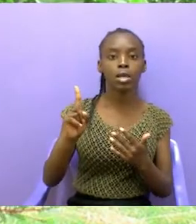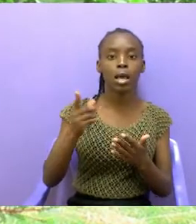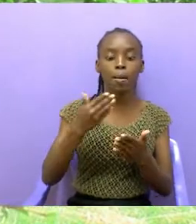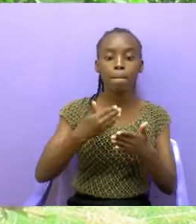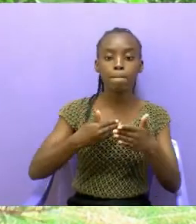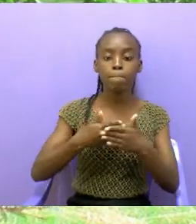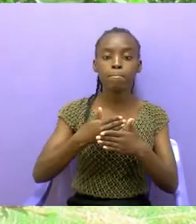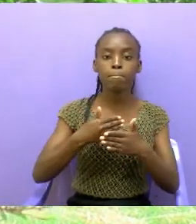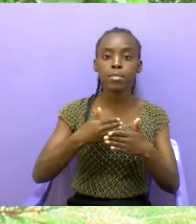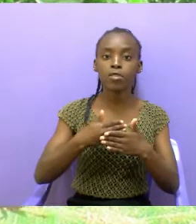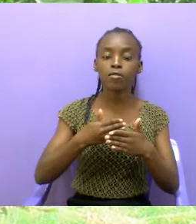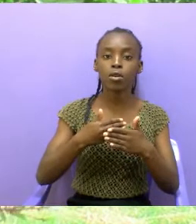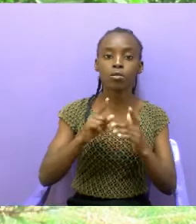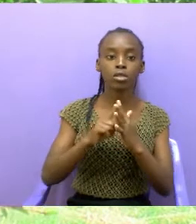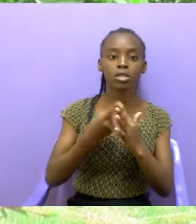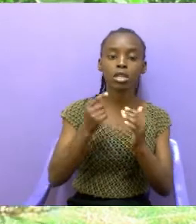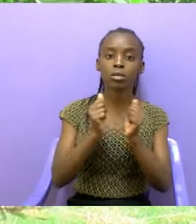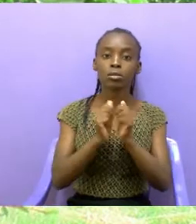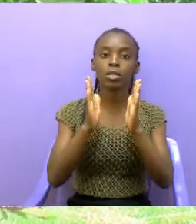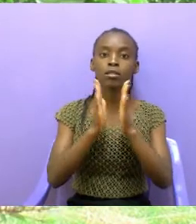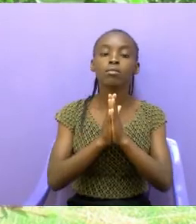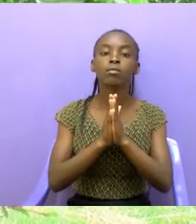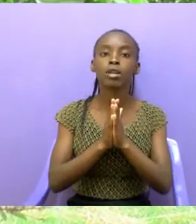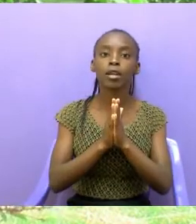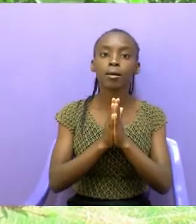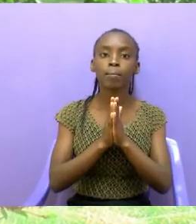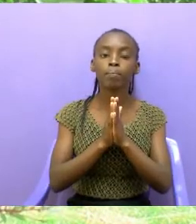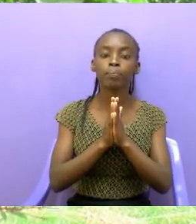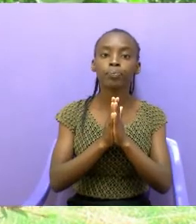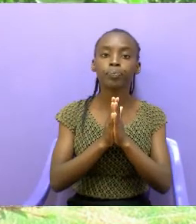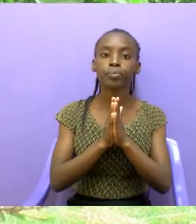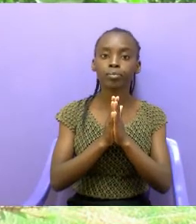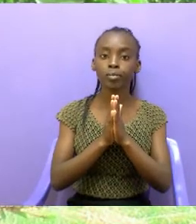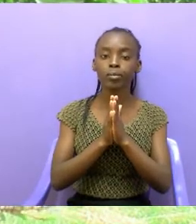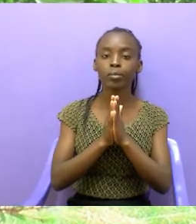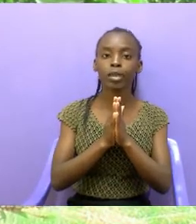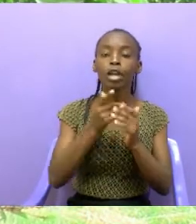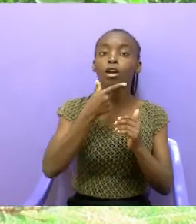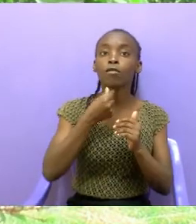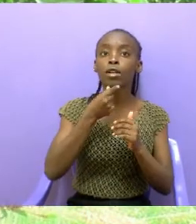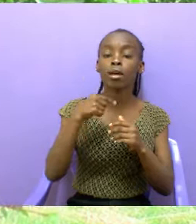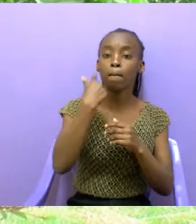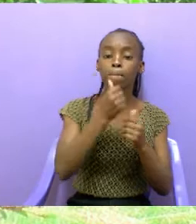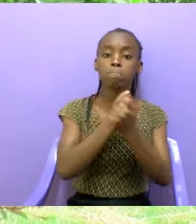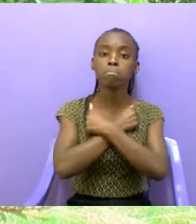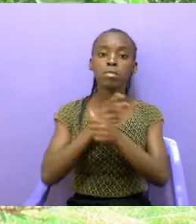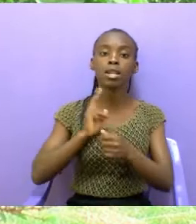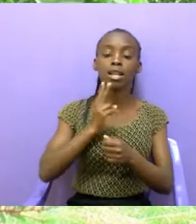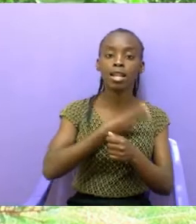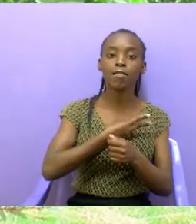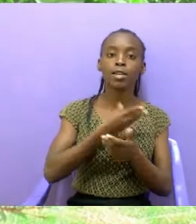tu tukaweze kuanza kwa neno la maombi na kisha tukaweze kuendelea. Hebu tuweze kuomba. Baba utupendaye, katika jina la